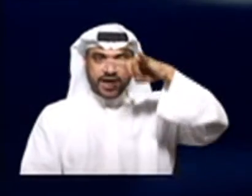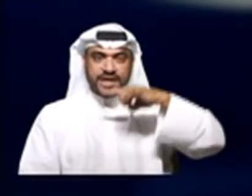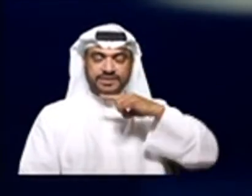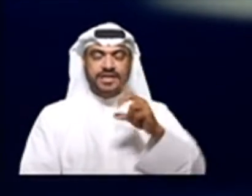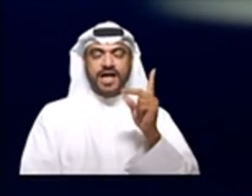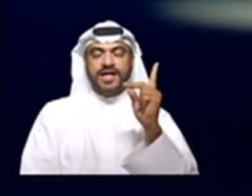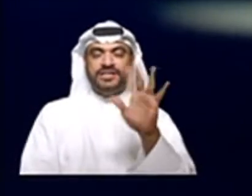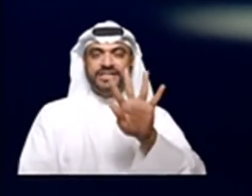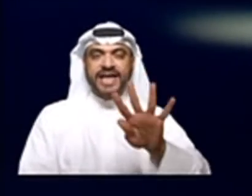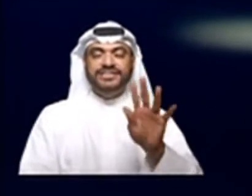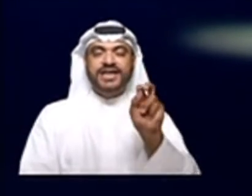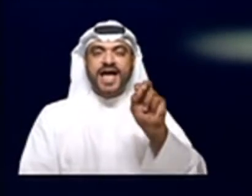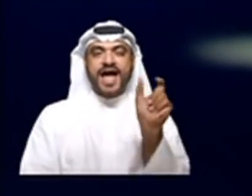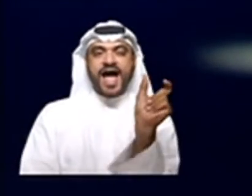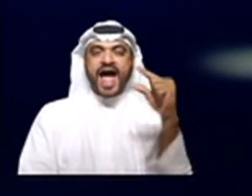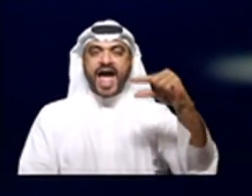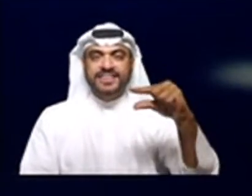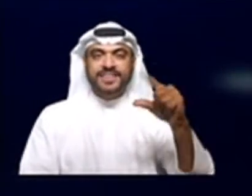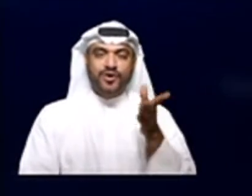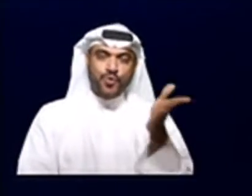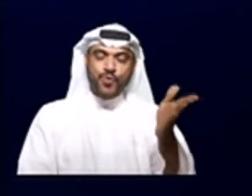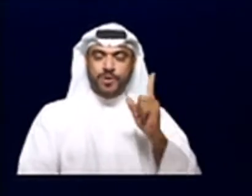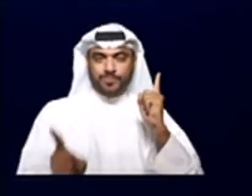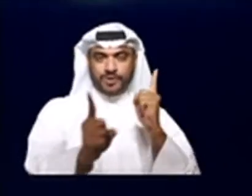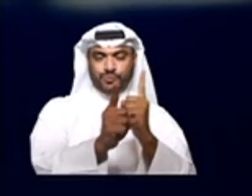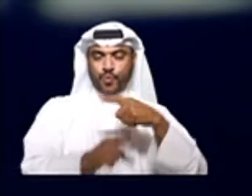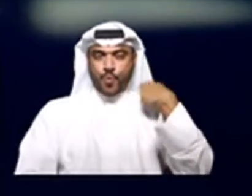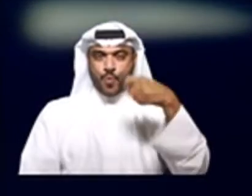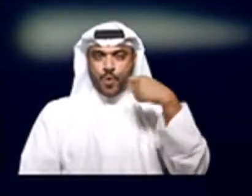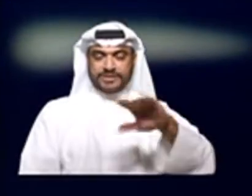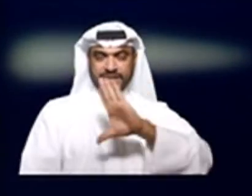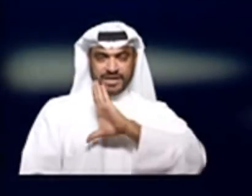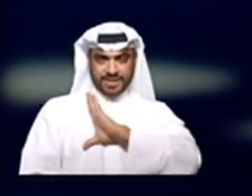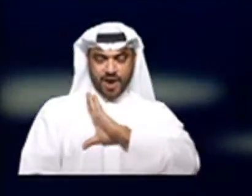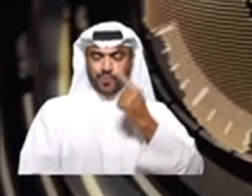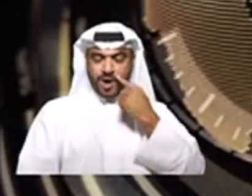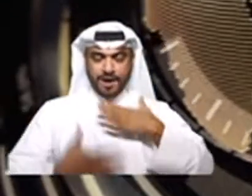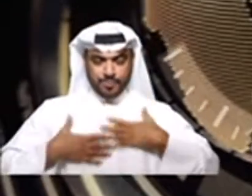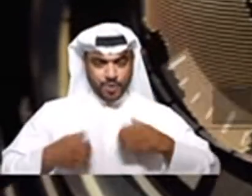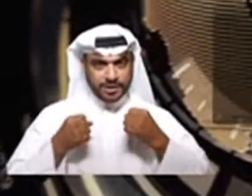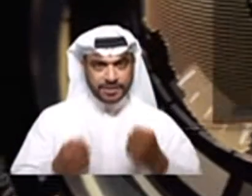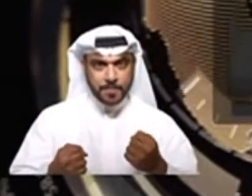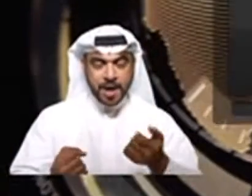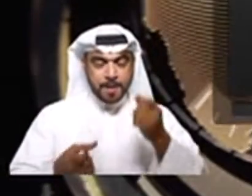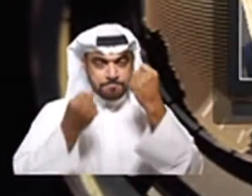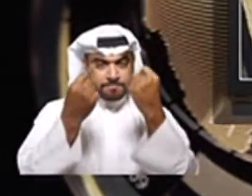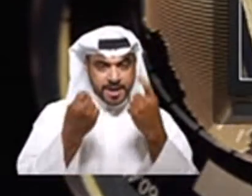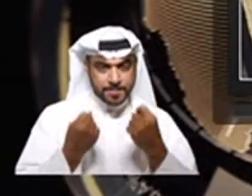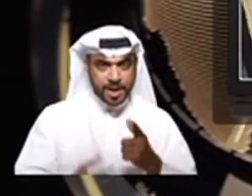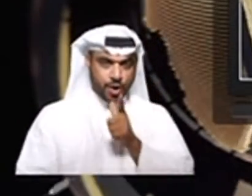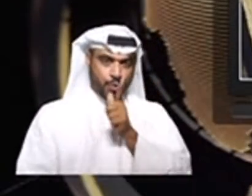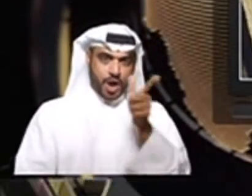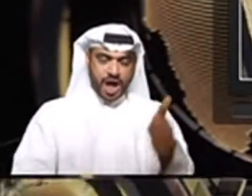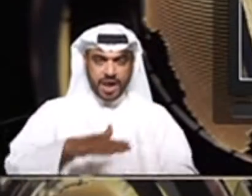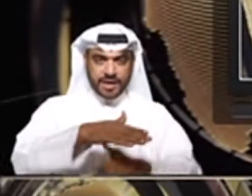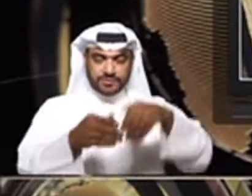ووزير الدفاع الشيخ ناصر صباح الأحمد الصباح للاطمئنان على صحته ومراحل علاجه. وقال الغانم